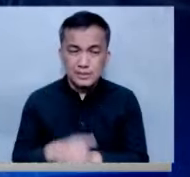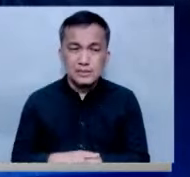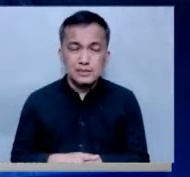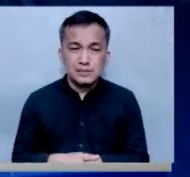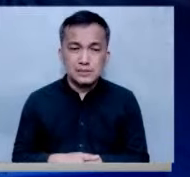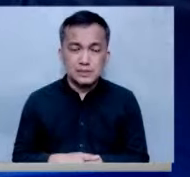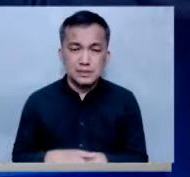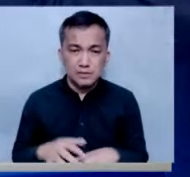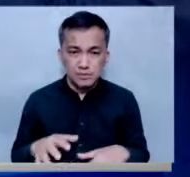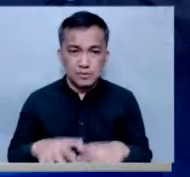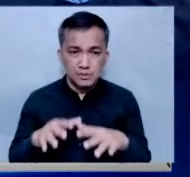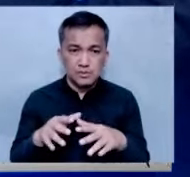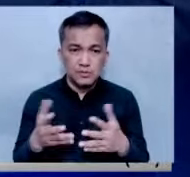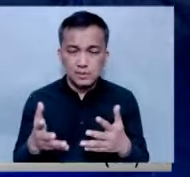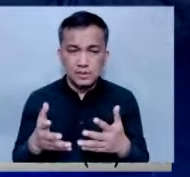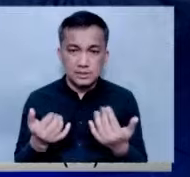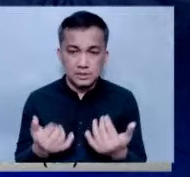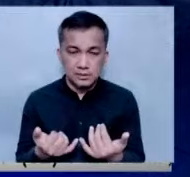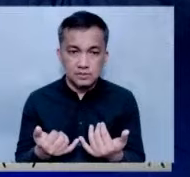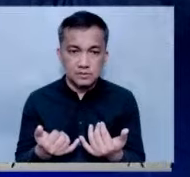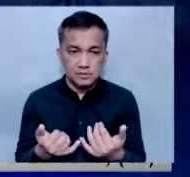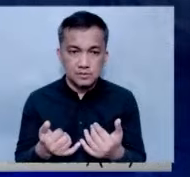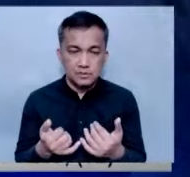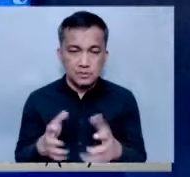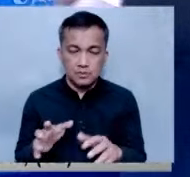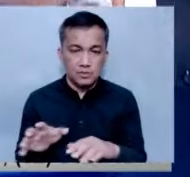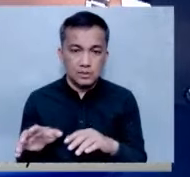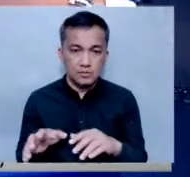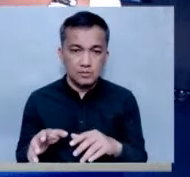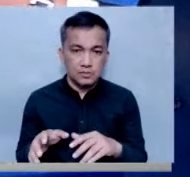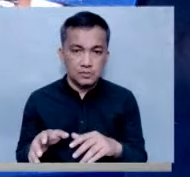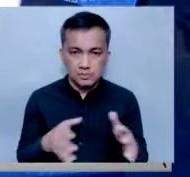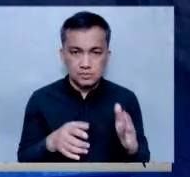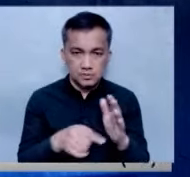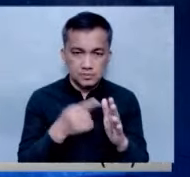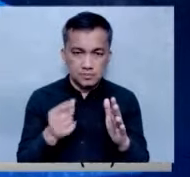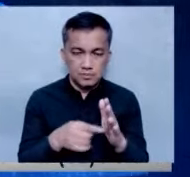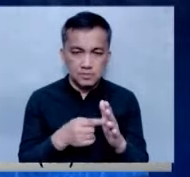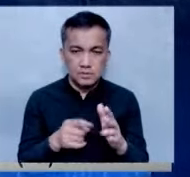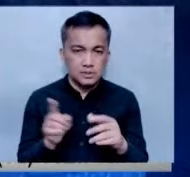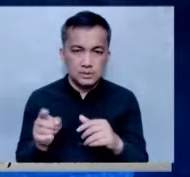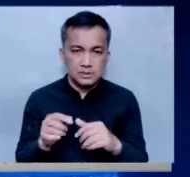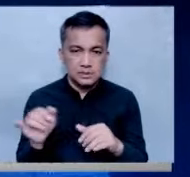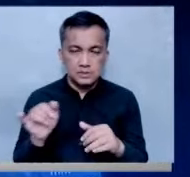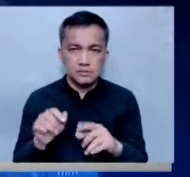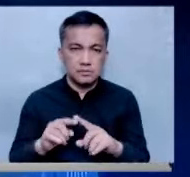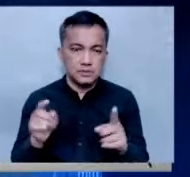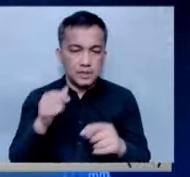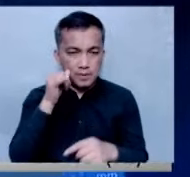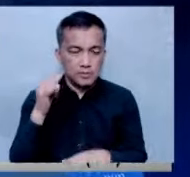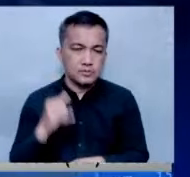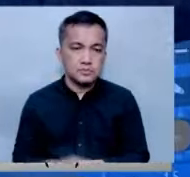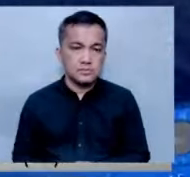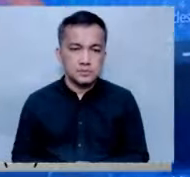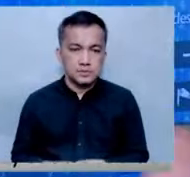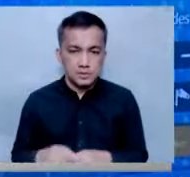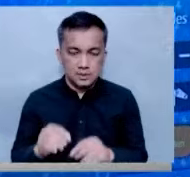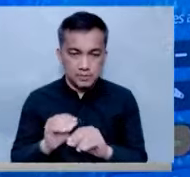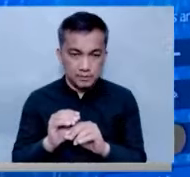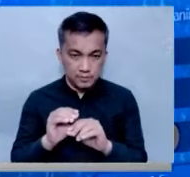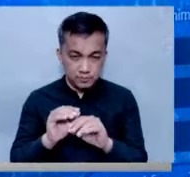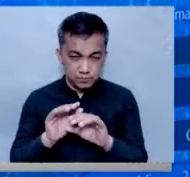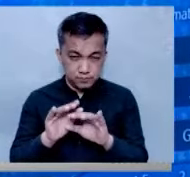baha, wala na ho masyado na nakikita ritong ulan. Meron pa rin pabugso-bugso, pero hindi kagaya kahapon. So, medyo nag-clear up na siya